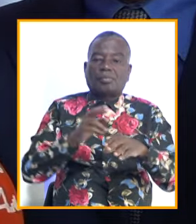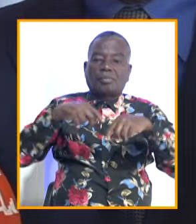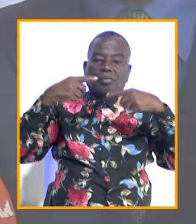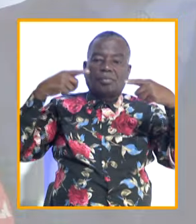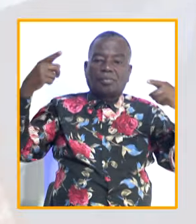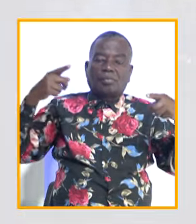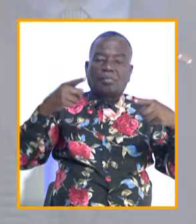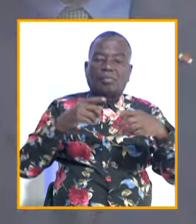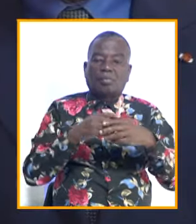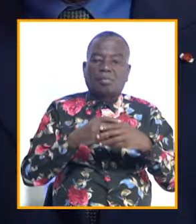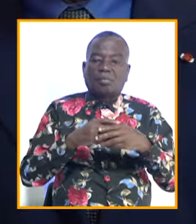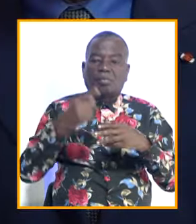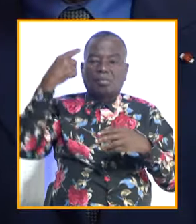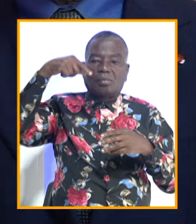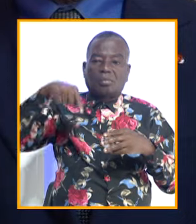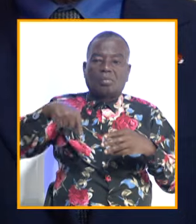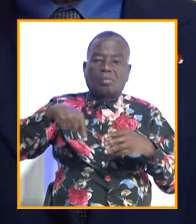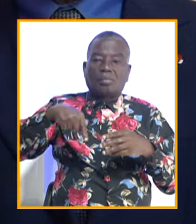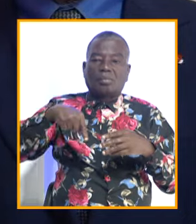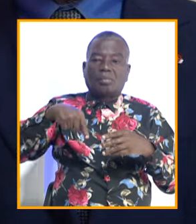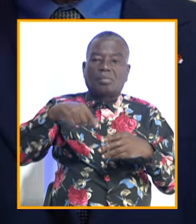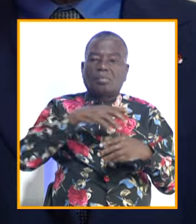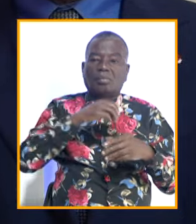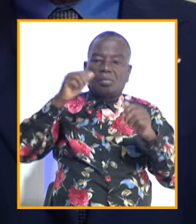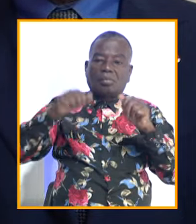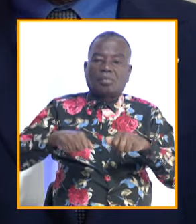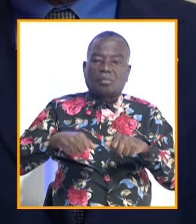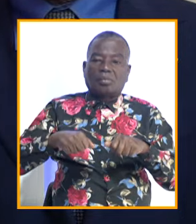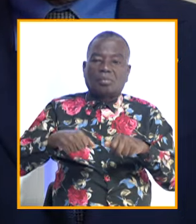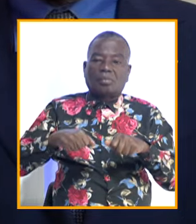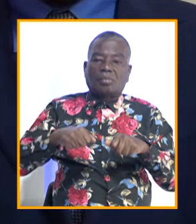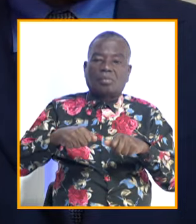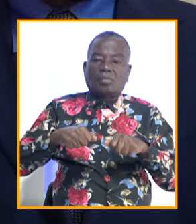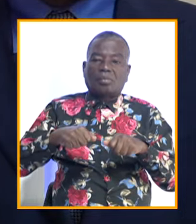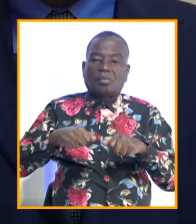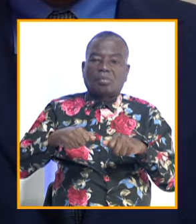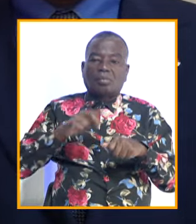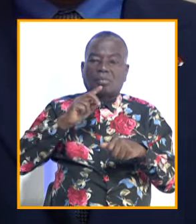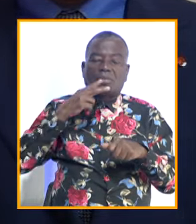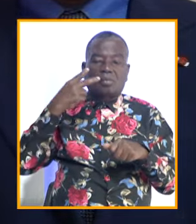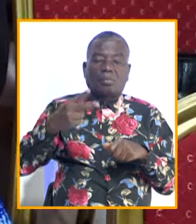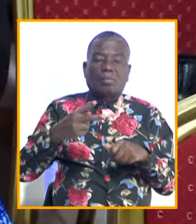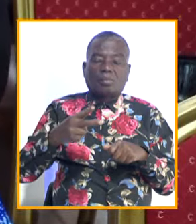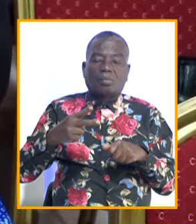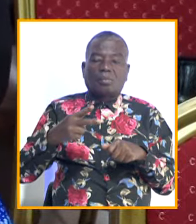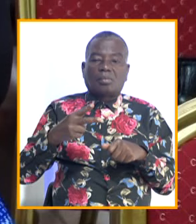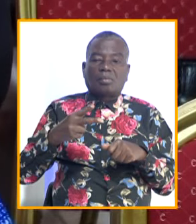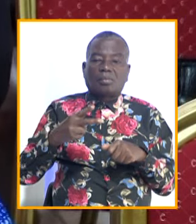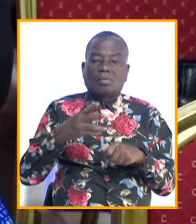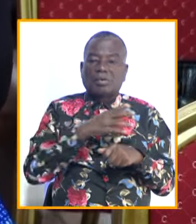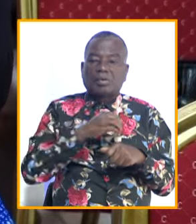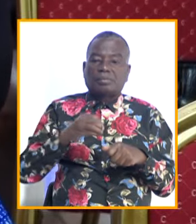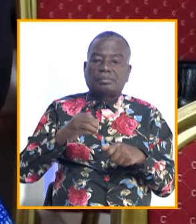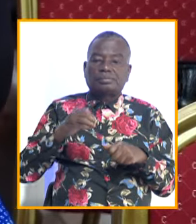secteur invention-innovation. Pour que les produits que nous sortons puissent véritablement être vus au quotidien. Un rendez-vous